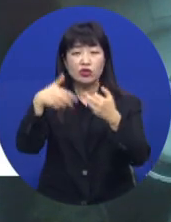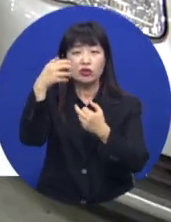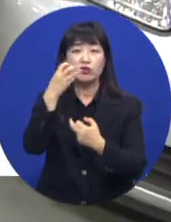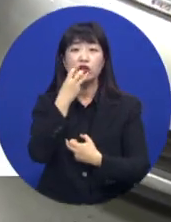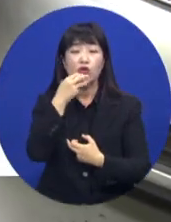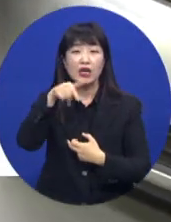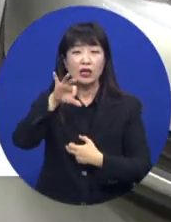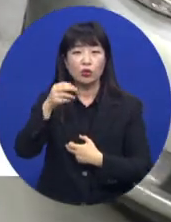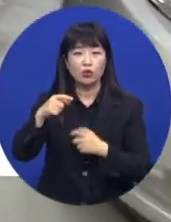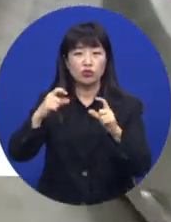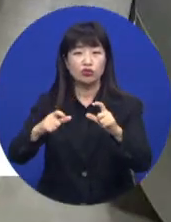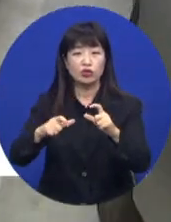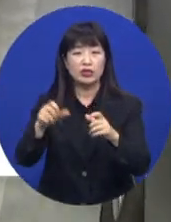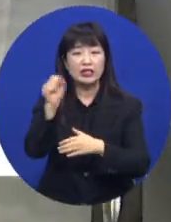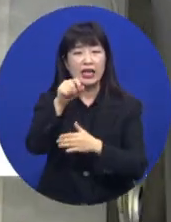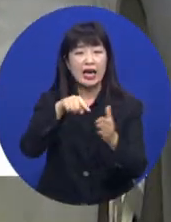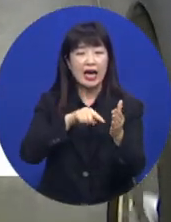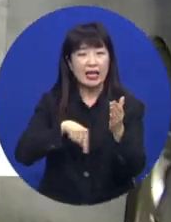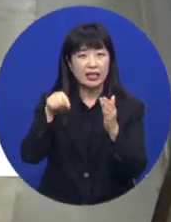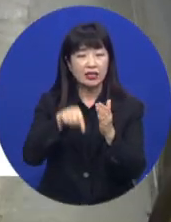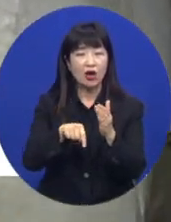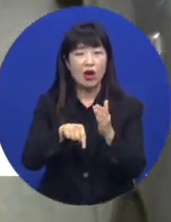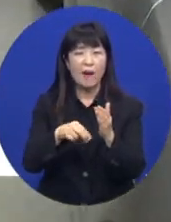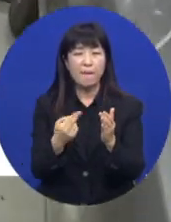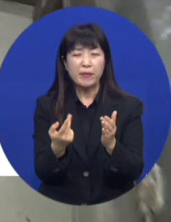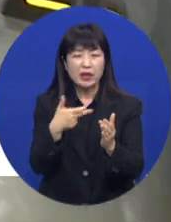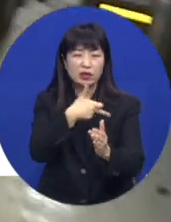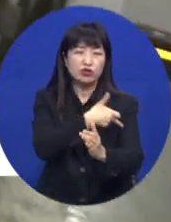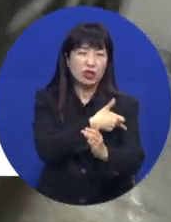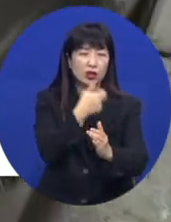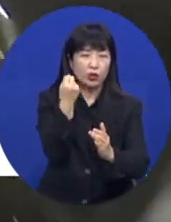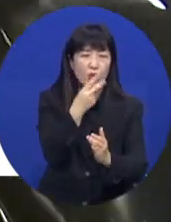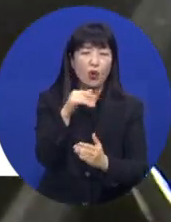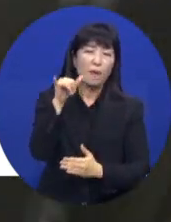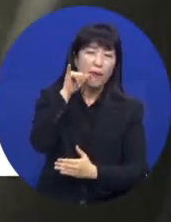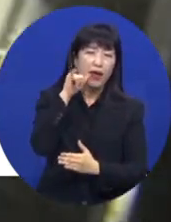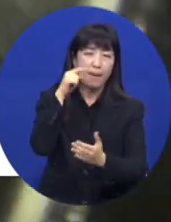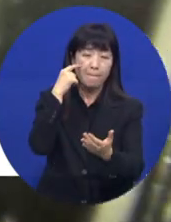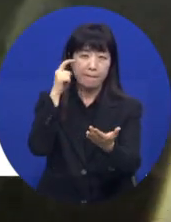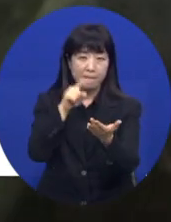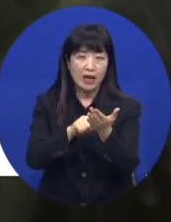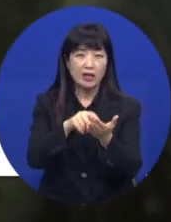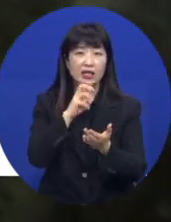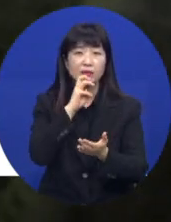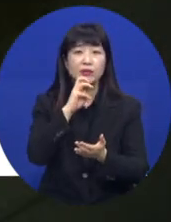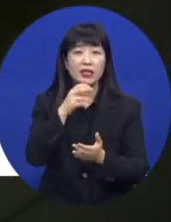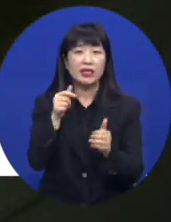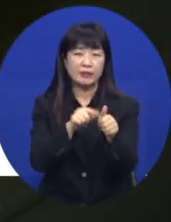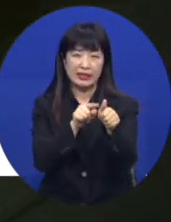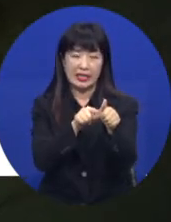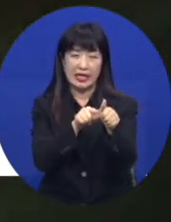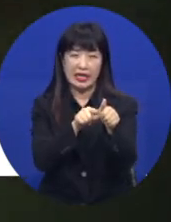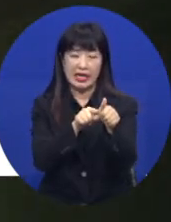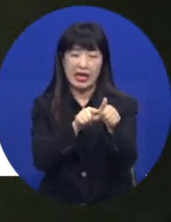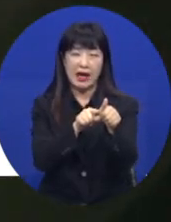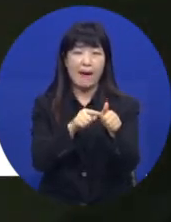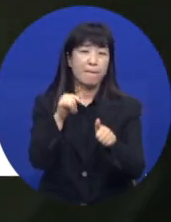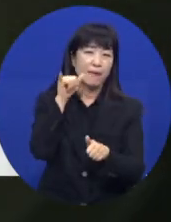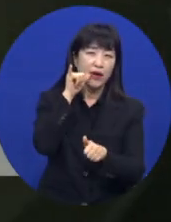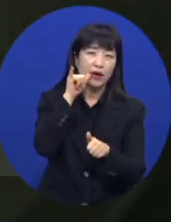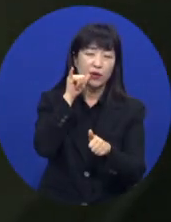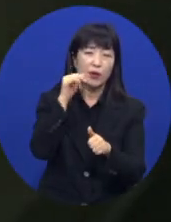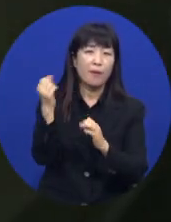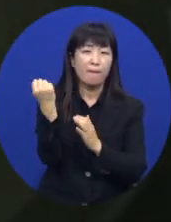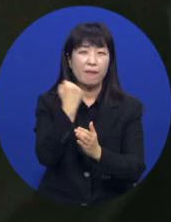사고인데 차량 안에서는 빈 주사기와 마약이 발견됐고 30대 운전자는 최근 마약류 관리에 관한